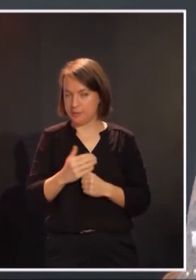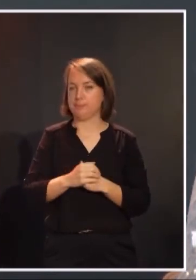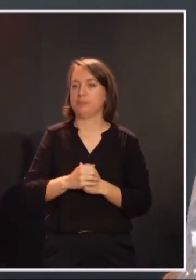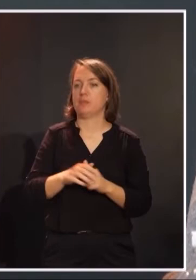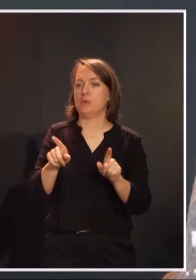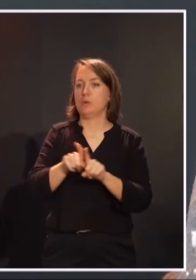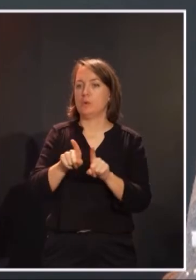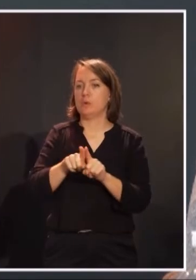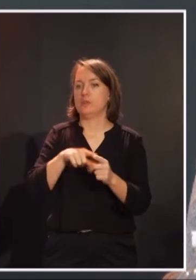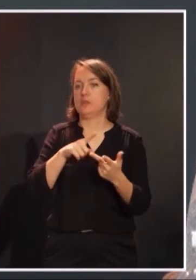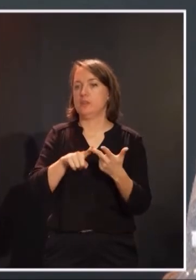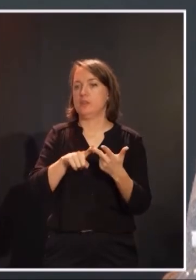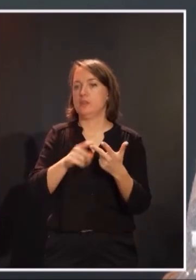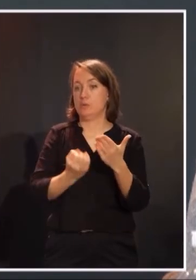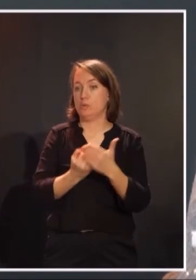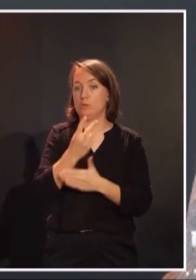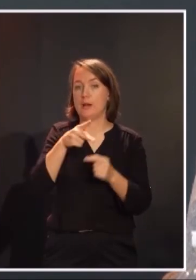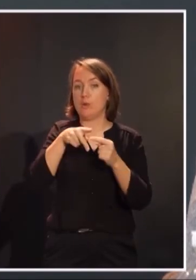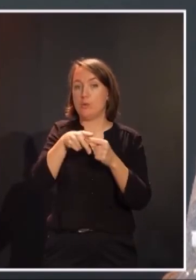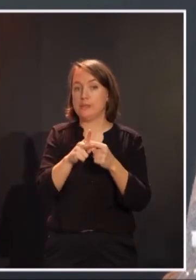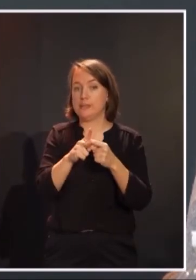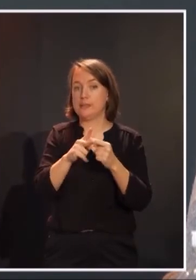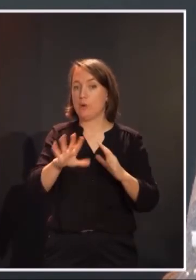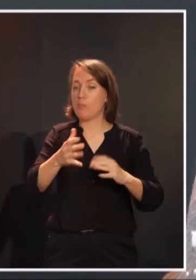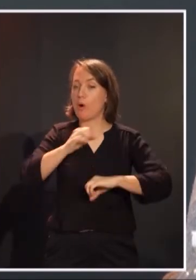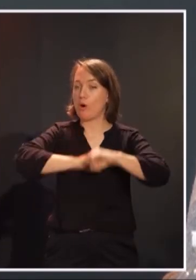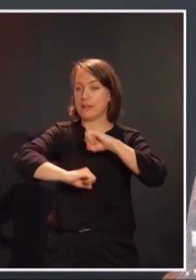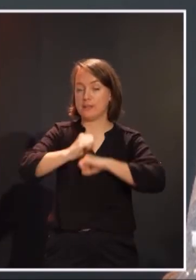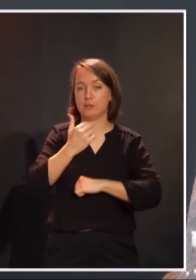efficace avec ce nouvel outil. Donc,